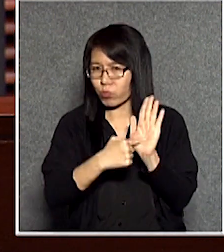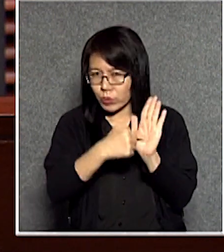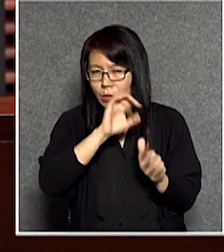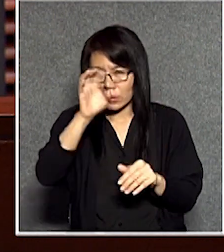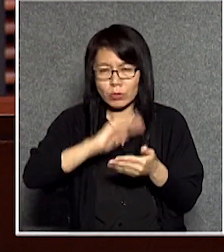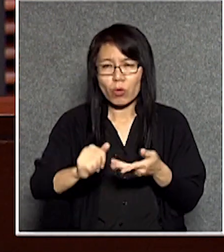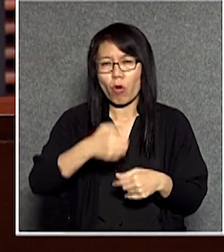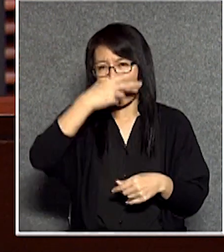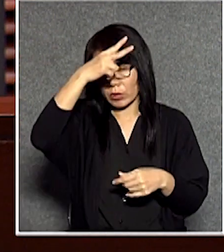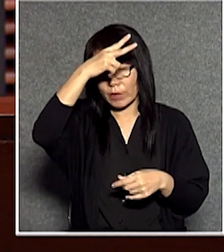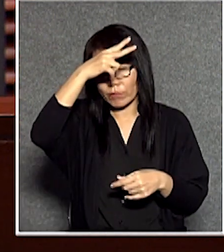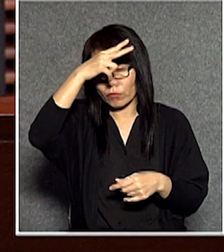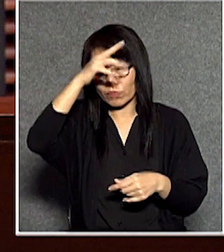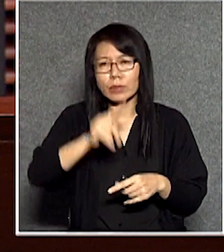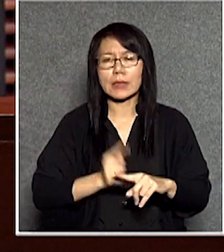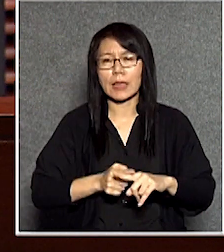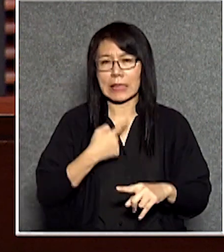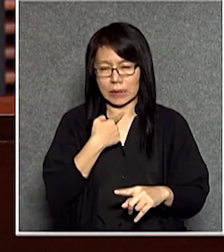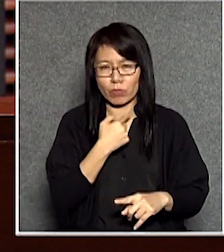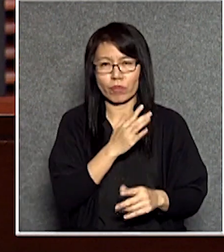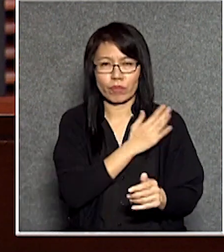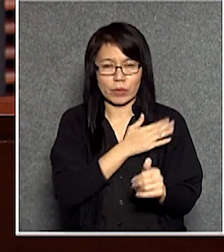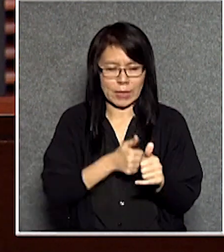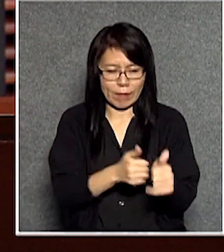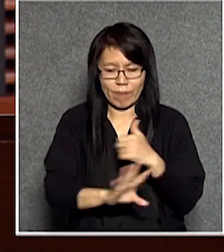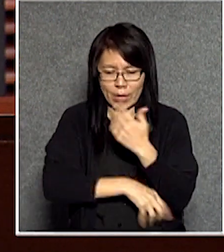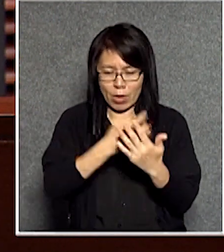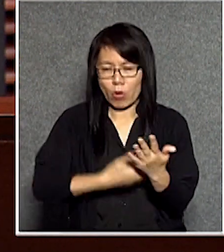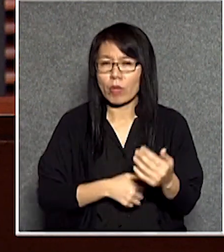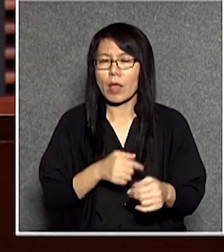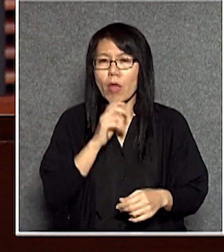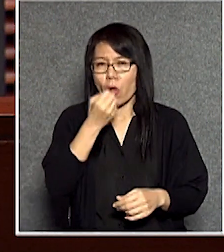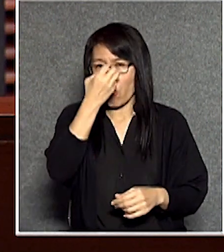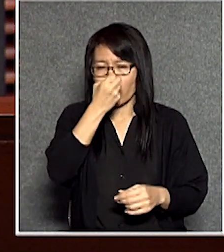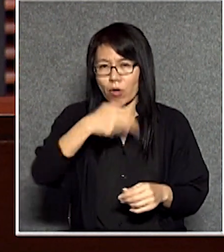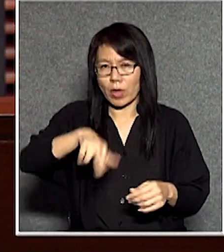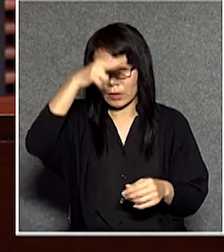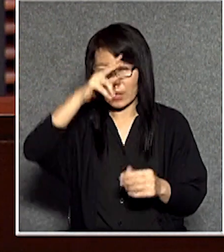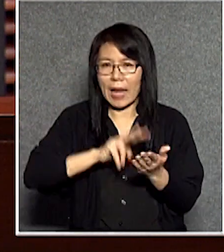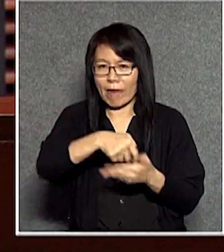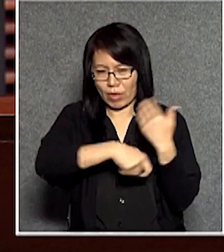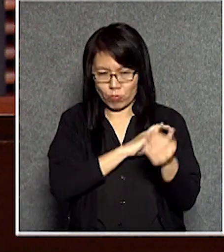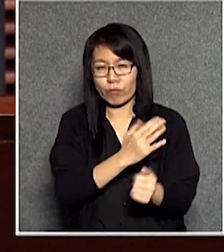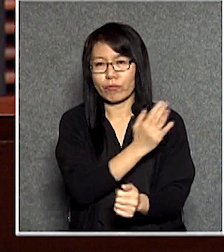香港特別行政區政府必須遵守法律，對香港特別行政區立法會負責。